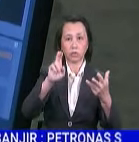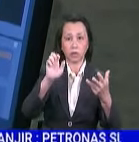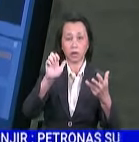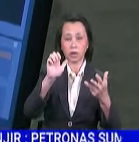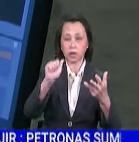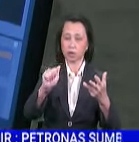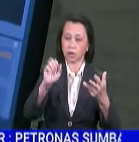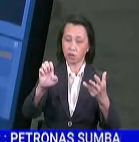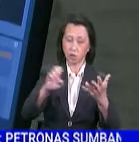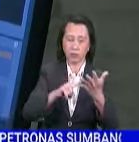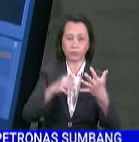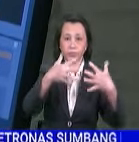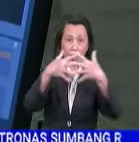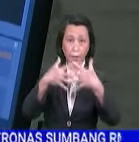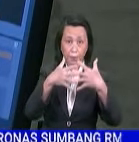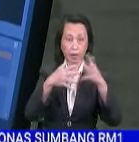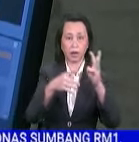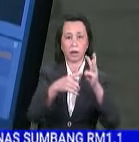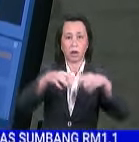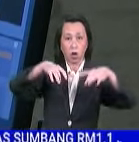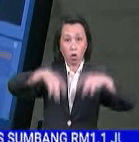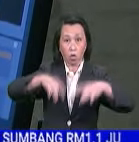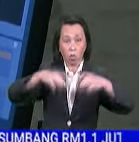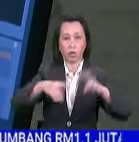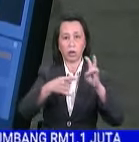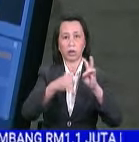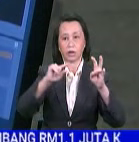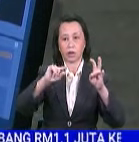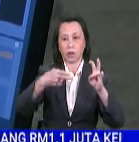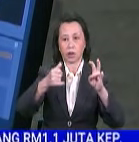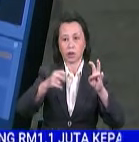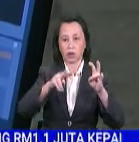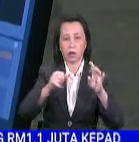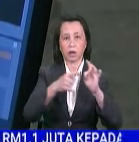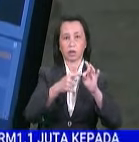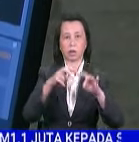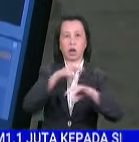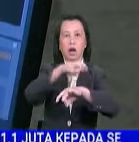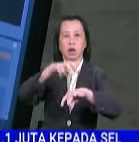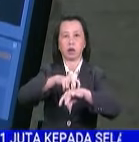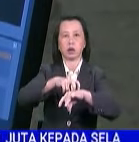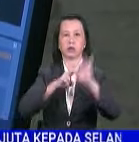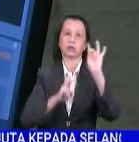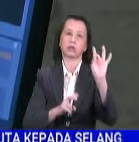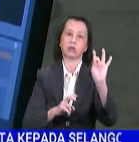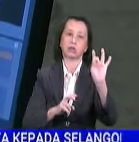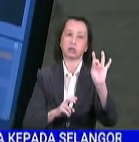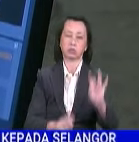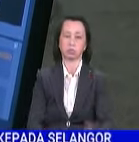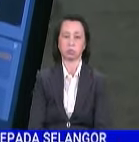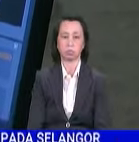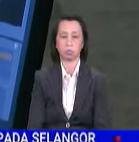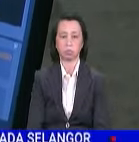Bersatu, Amerika Syarikat, Australia, Ghana dan Ireland.